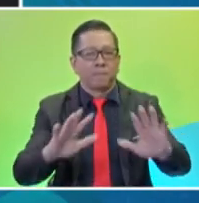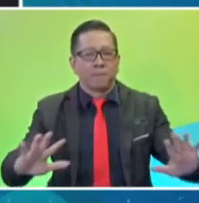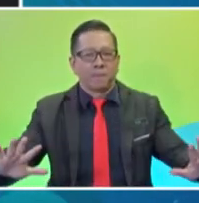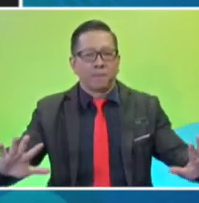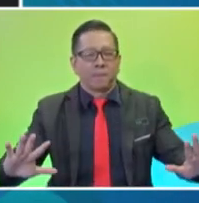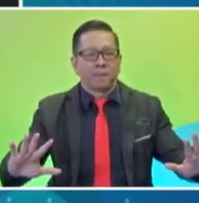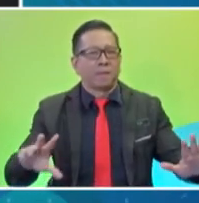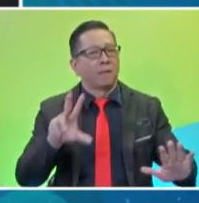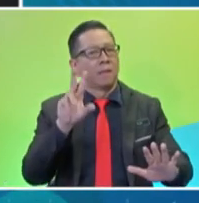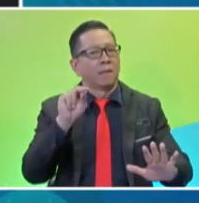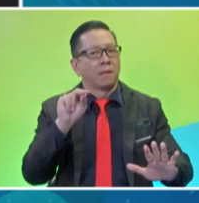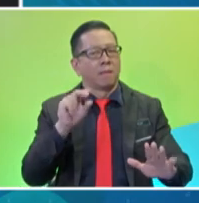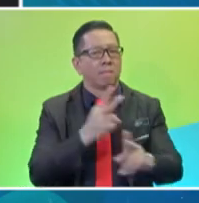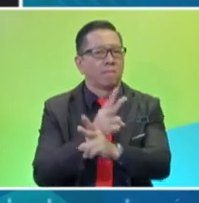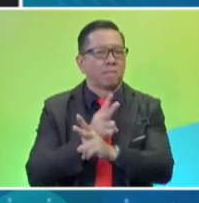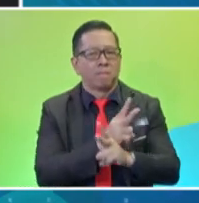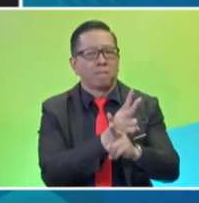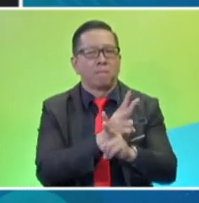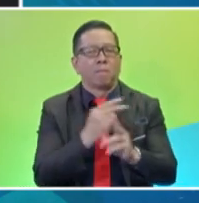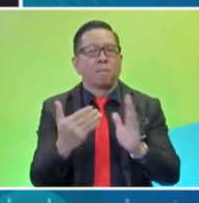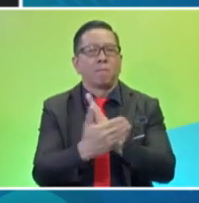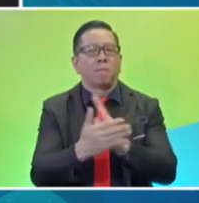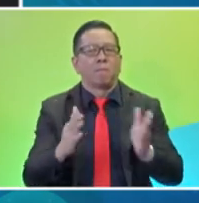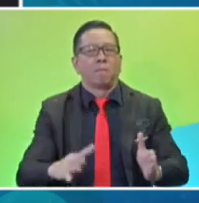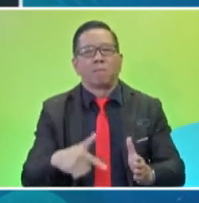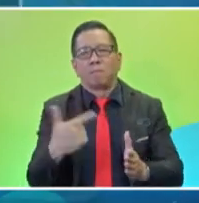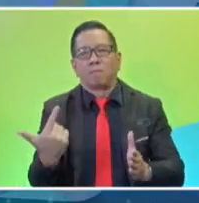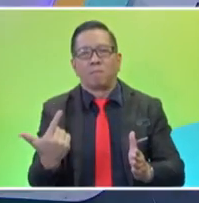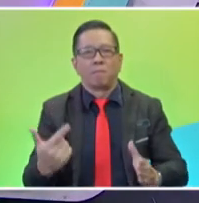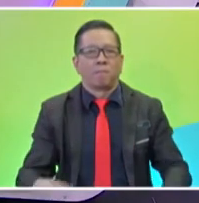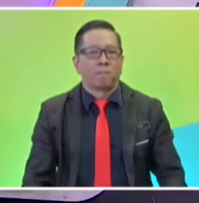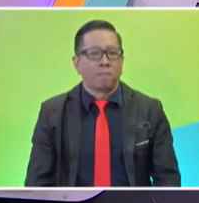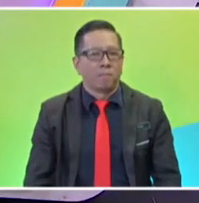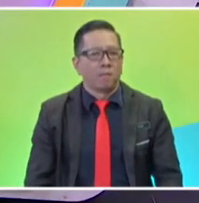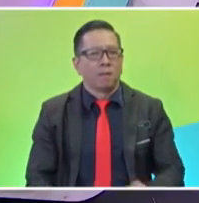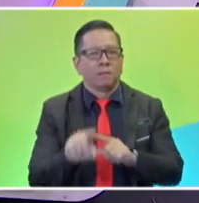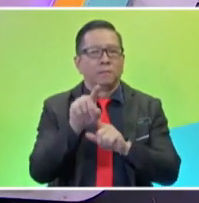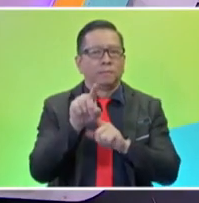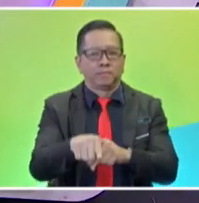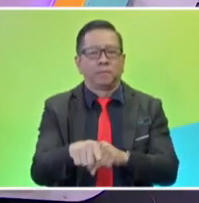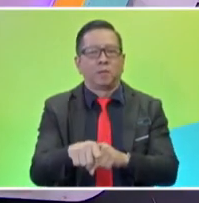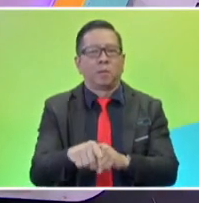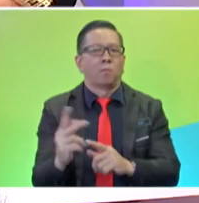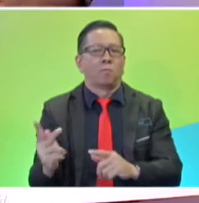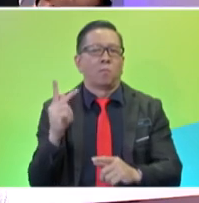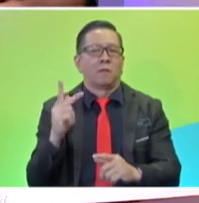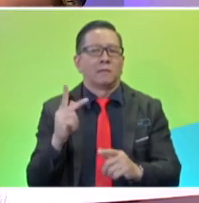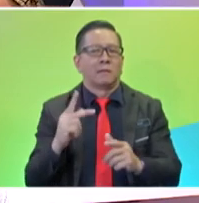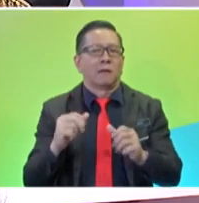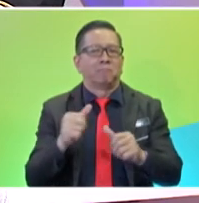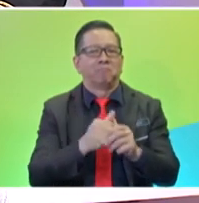dijajah oleh kuasa-kuasa asing itu dia tidak dijajah oleh kuasa asing